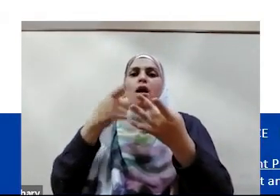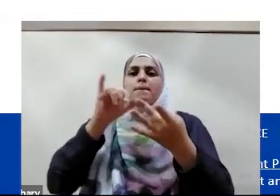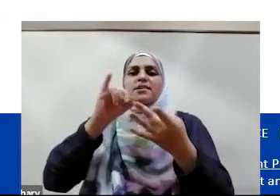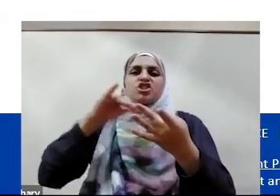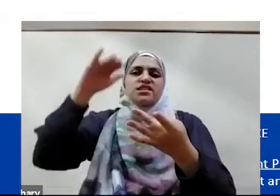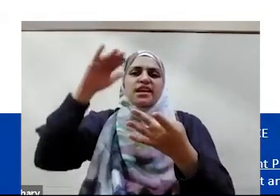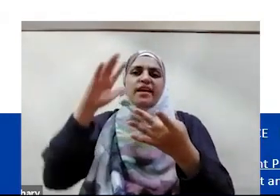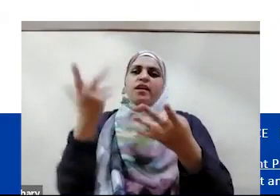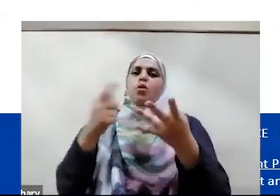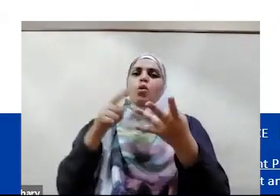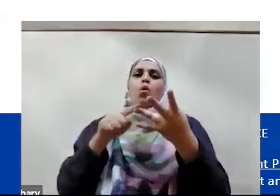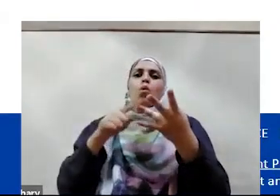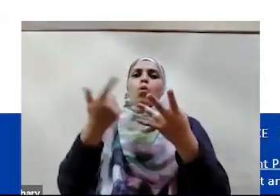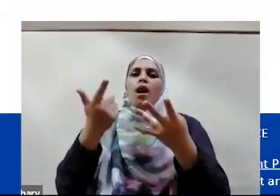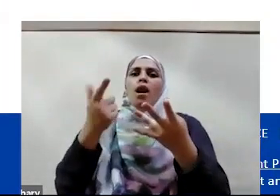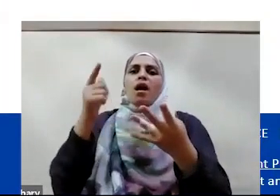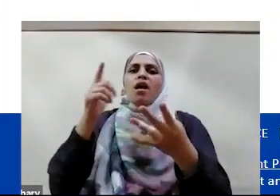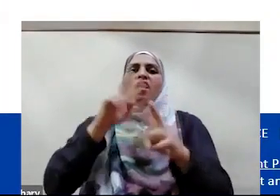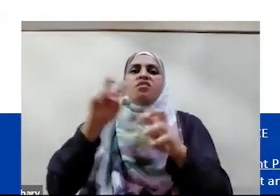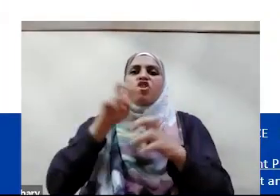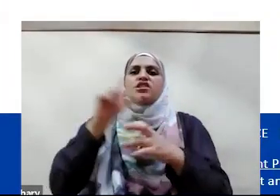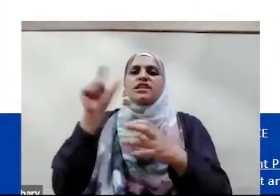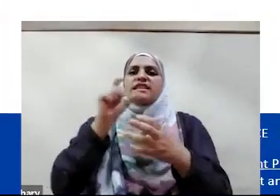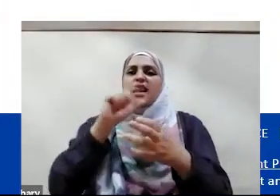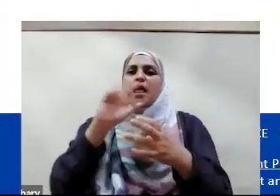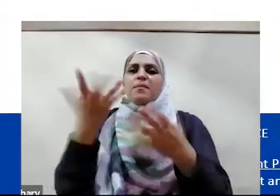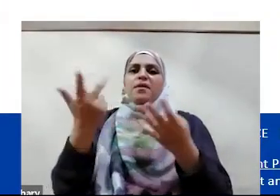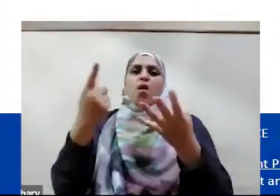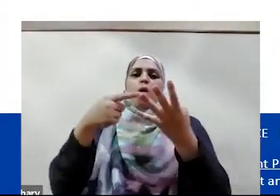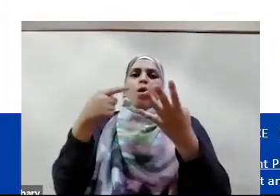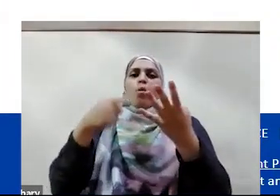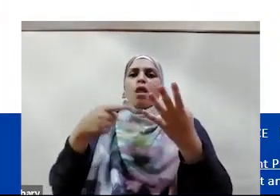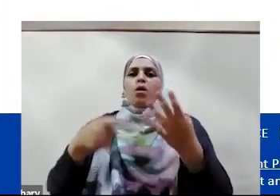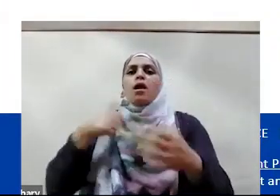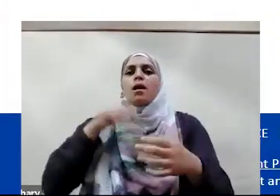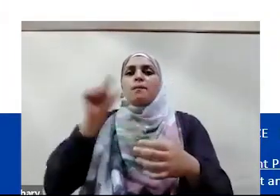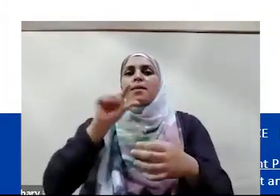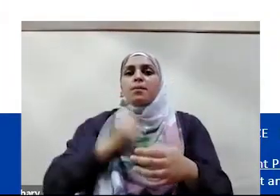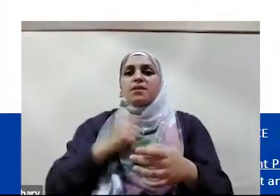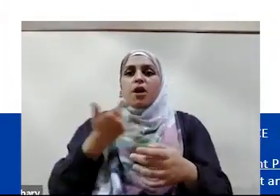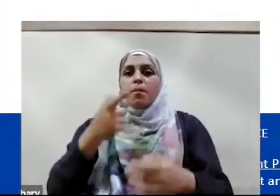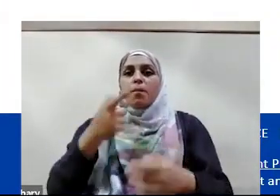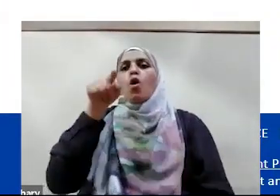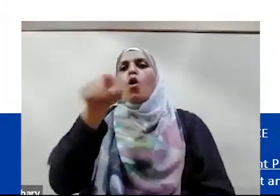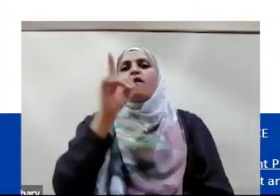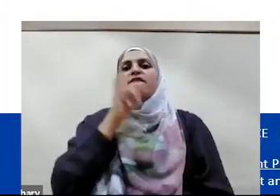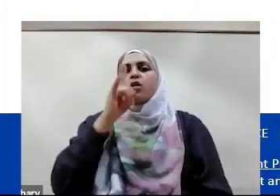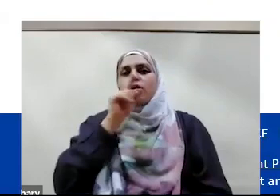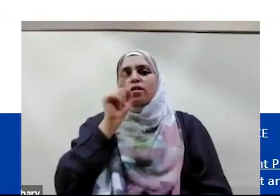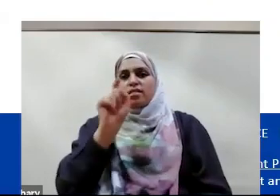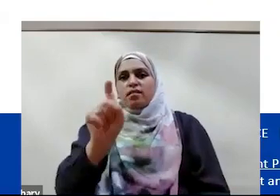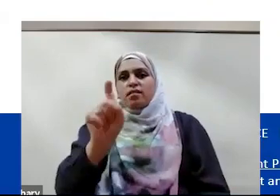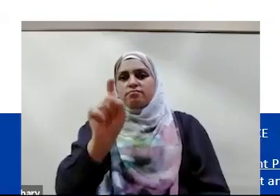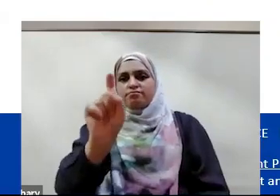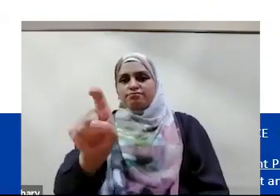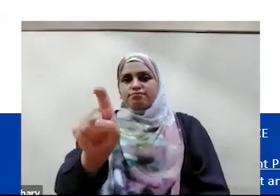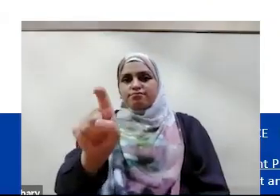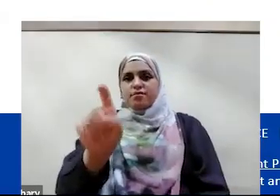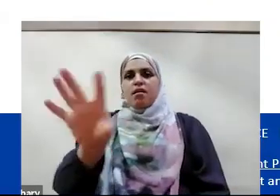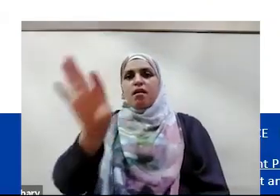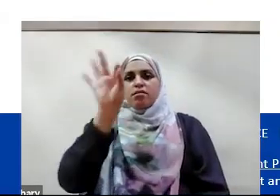أنزل لاسم البرنامج بتاعي. فأنا البرنامج بتاعي النهاردة هو منحة الفنون، أقف عليها